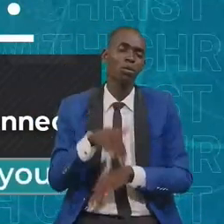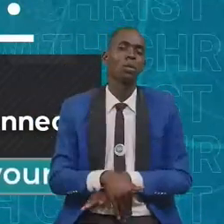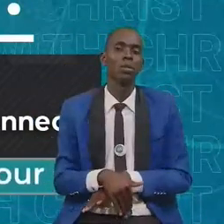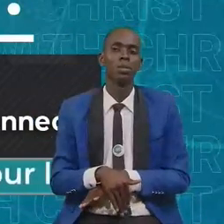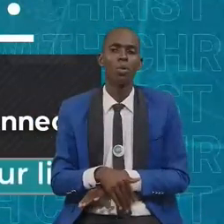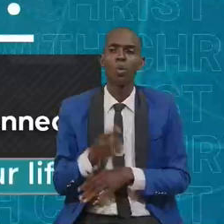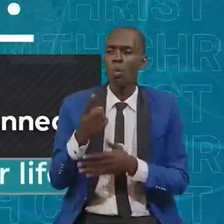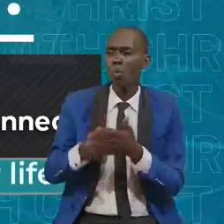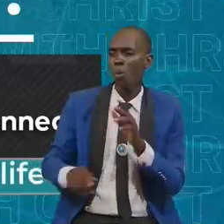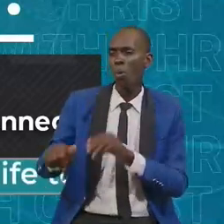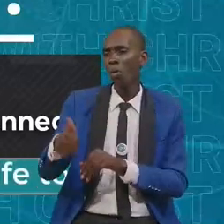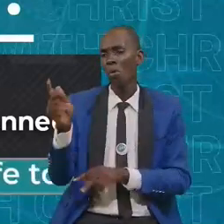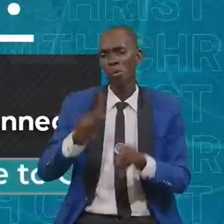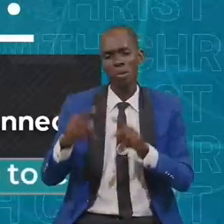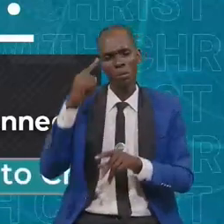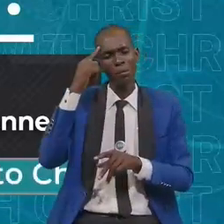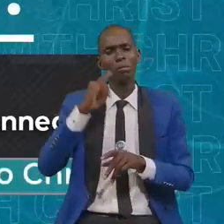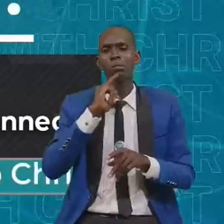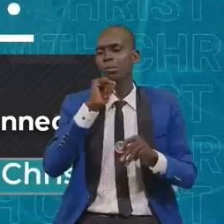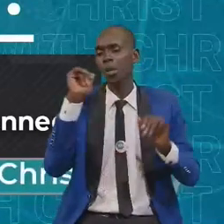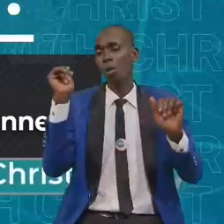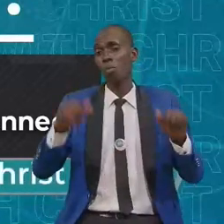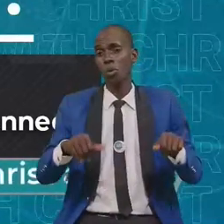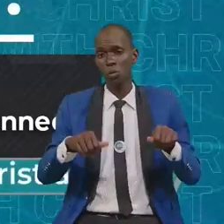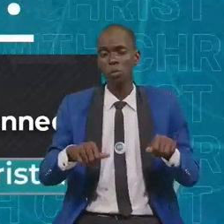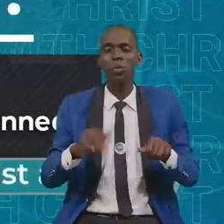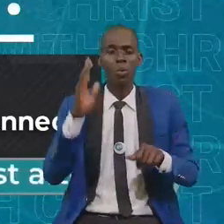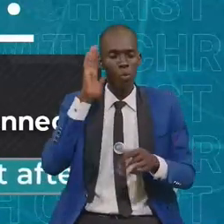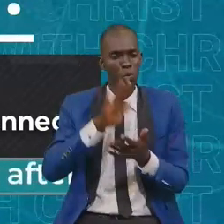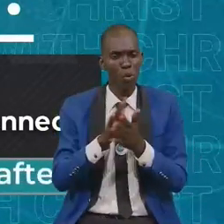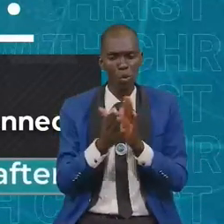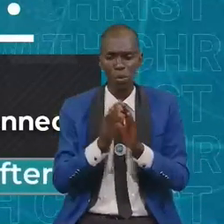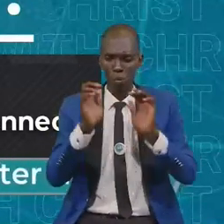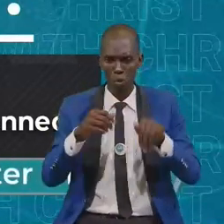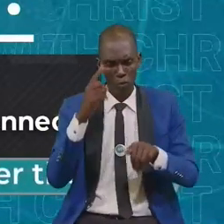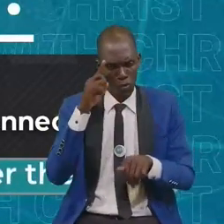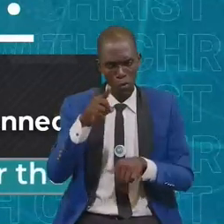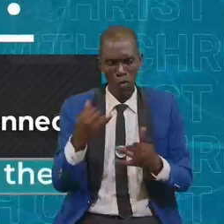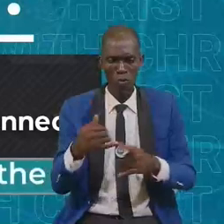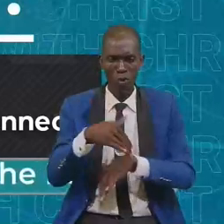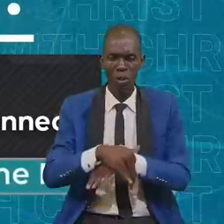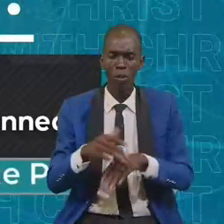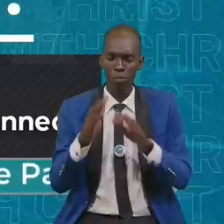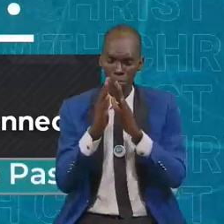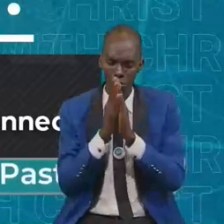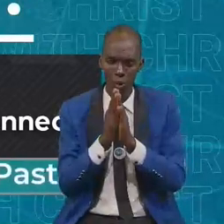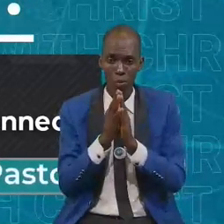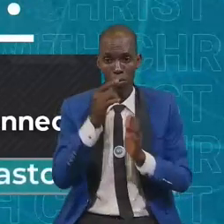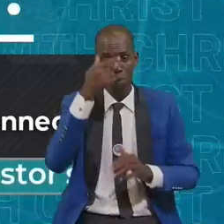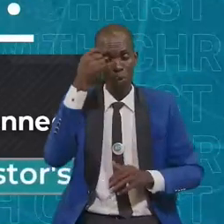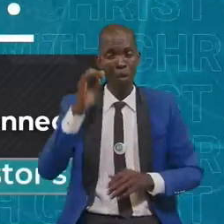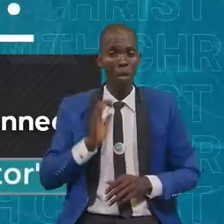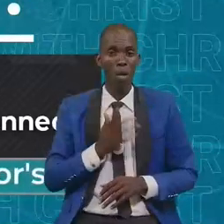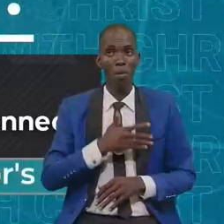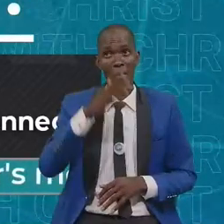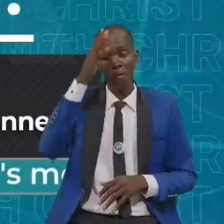secret on pensait être impossible de possible pour toi ce soir notre père danseur reviendra prier